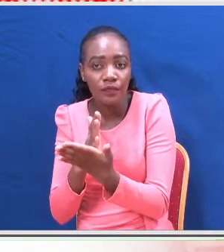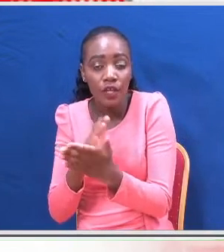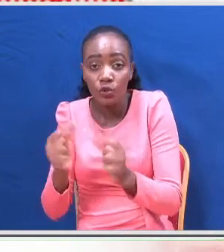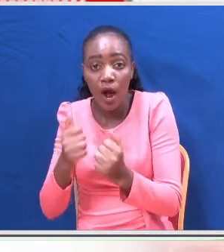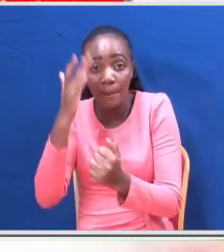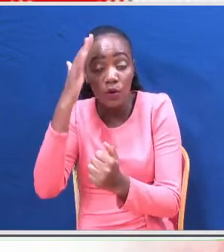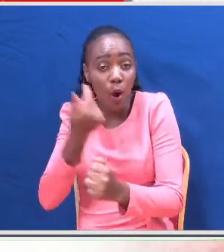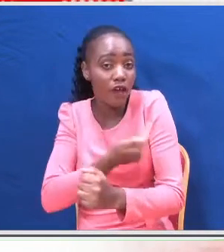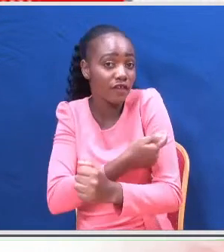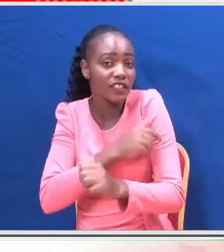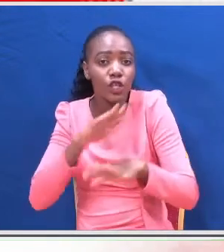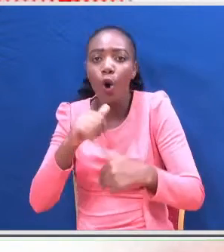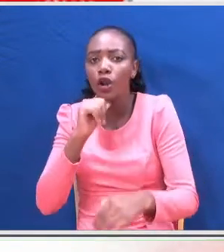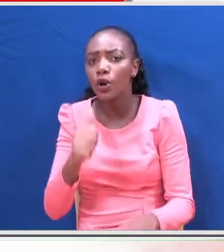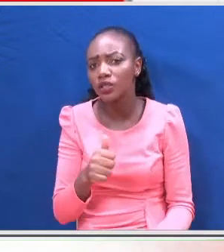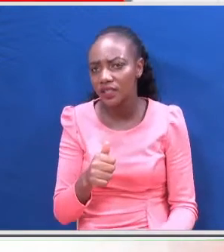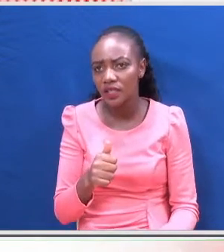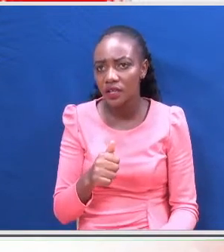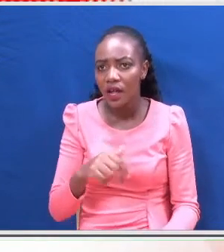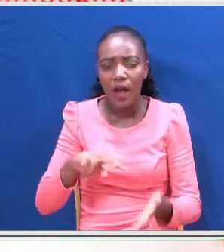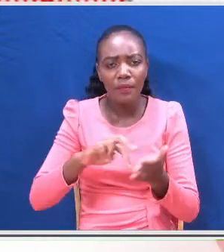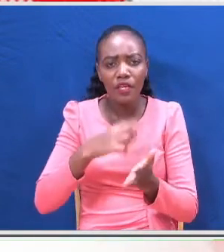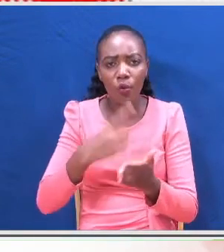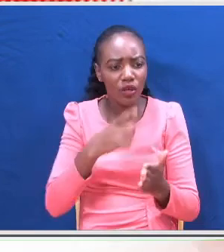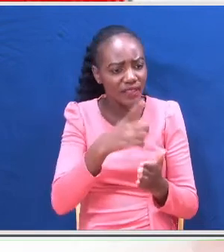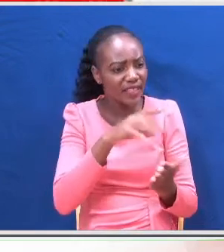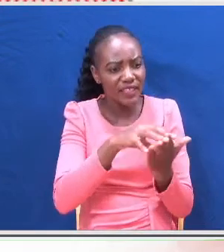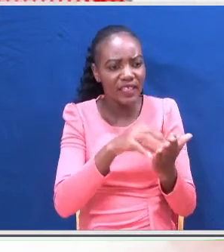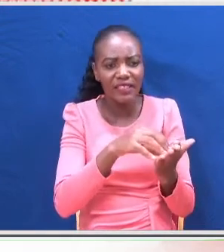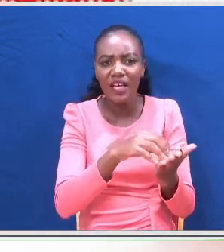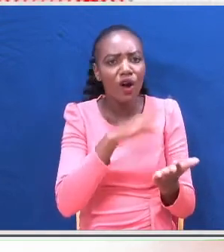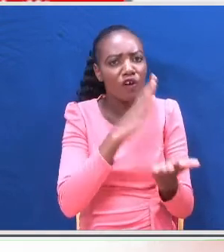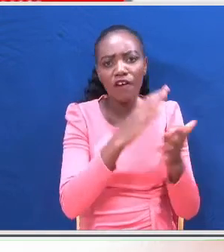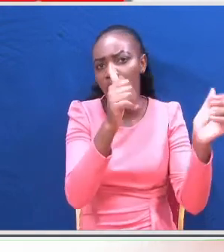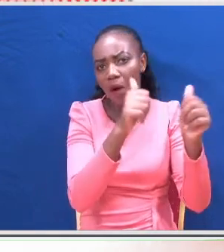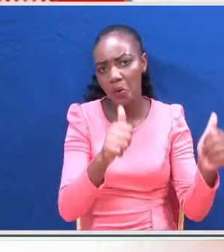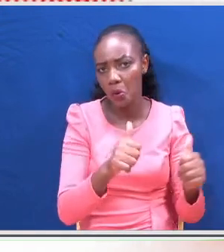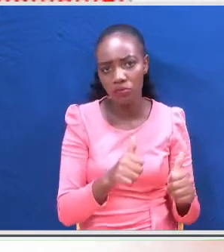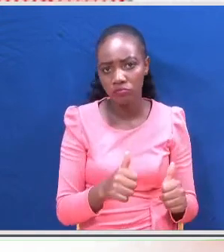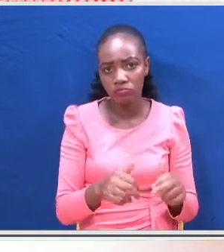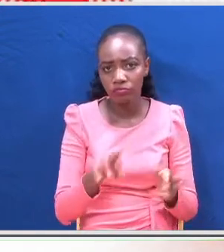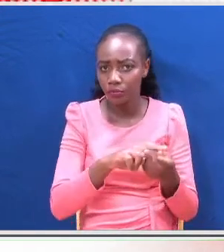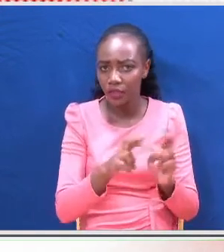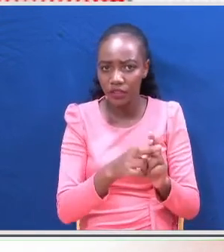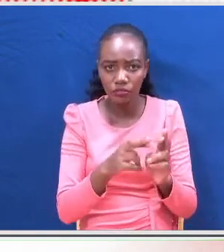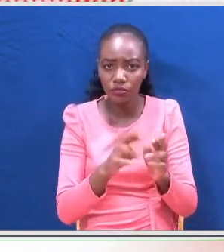vaccine or not. So no case has been confirmed as yet being linked to